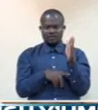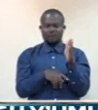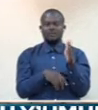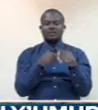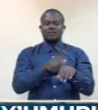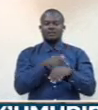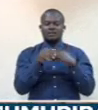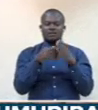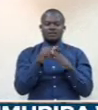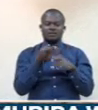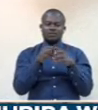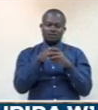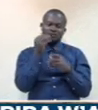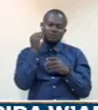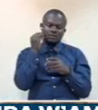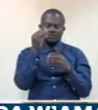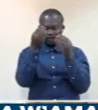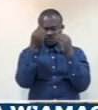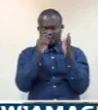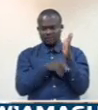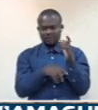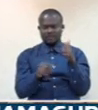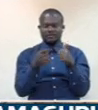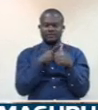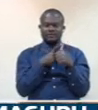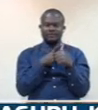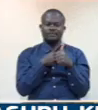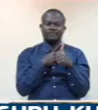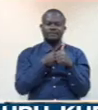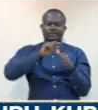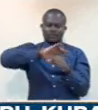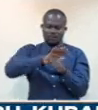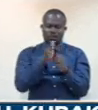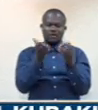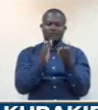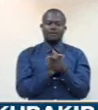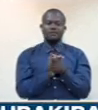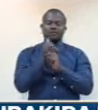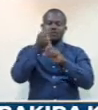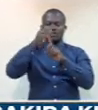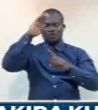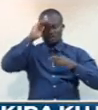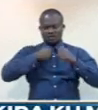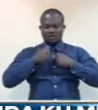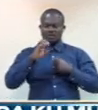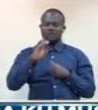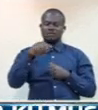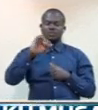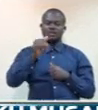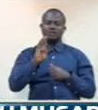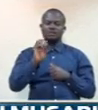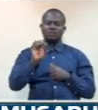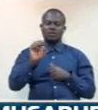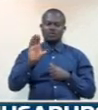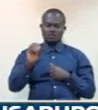igihe turamuka tuvuye mu rugo dukwiye gukuramo ni iki cyambere korona iracyahari umuvugizi wa polisi y'u Rwanda CP John Bosco